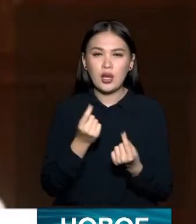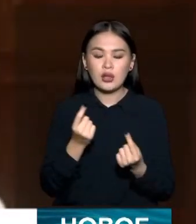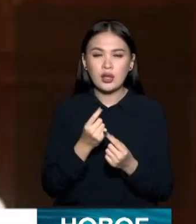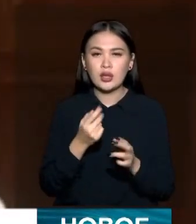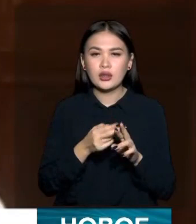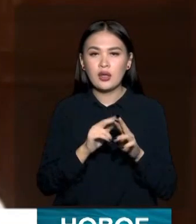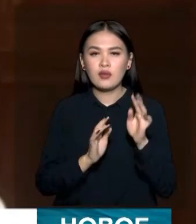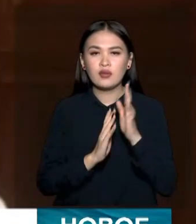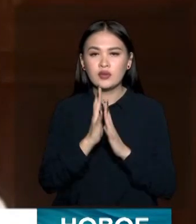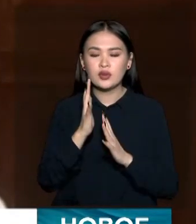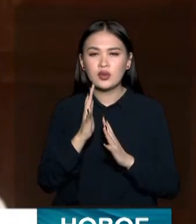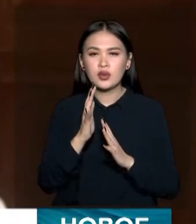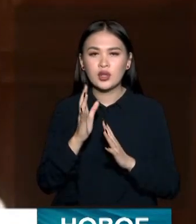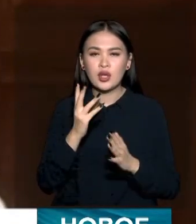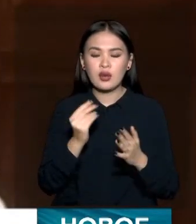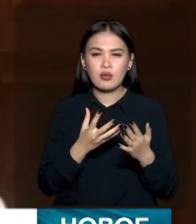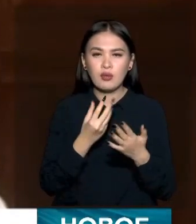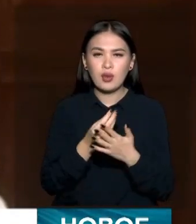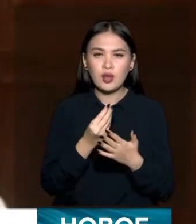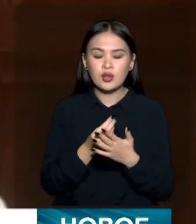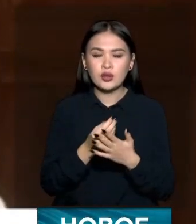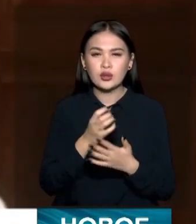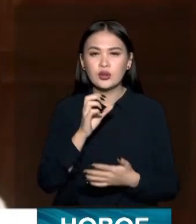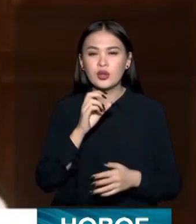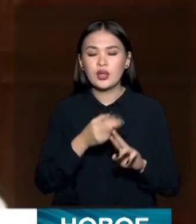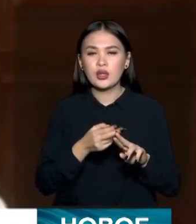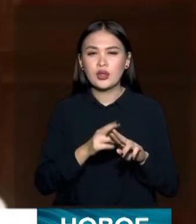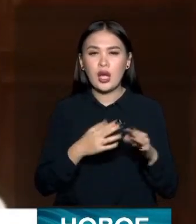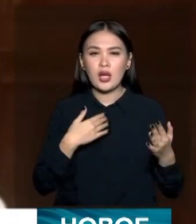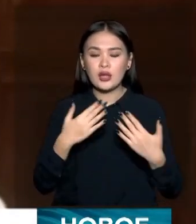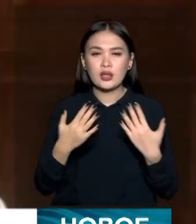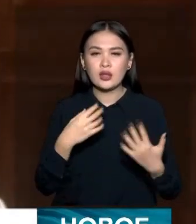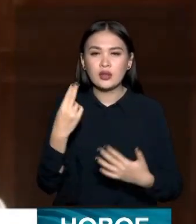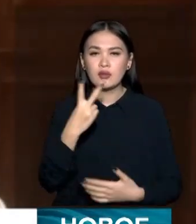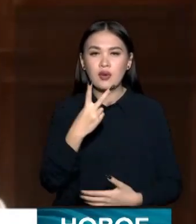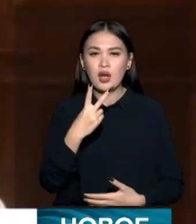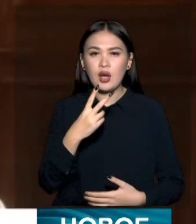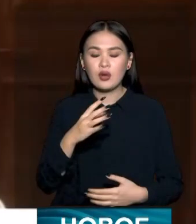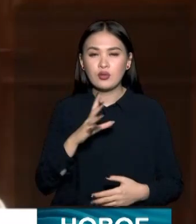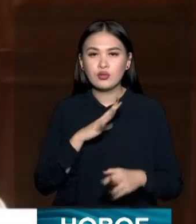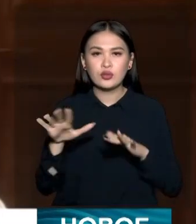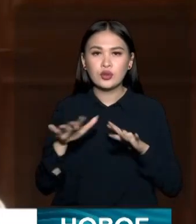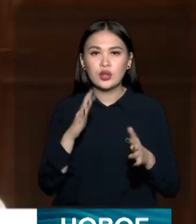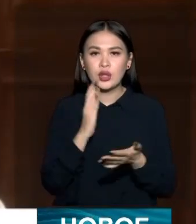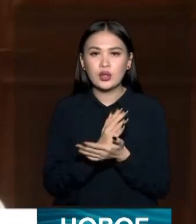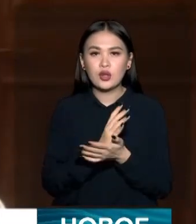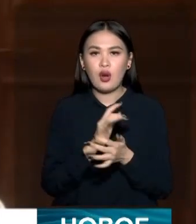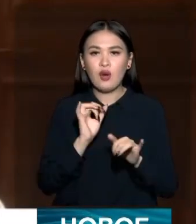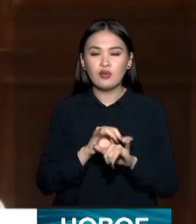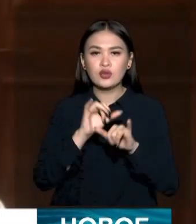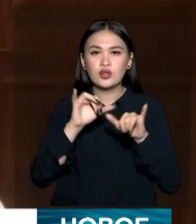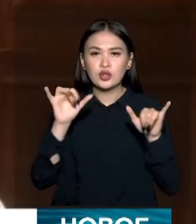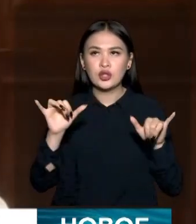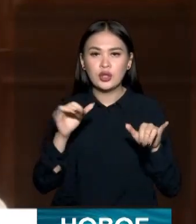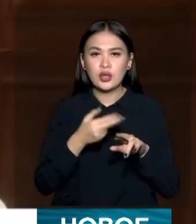слишком высокий спрос платежеспособный. И в этом отношении есть два пути борьбы с этим. То есть увеличение